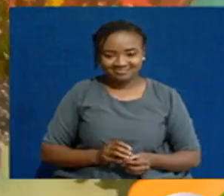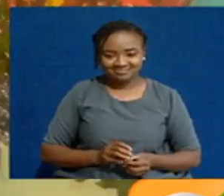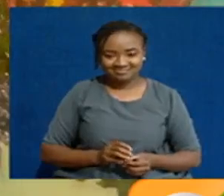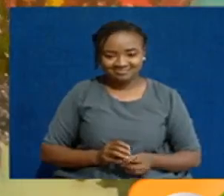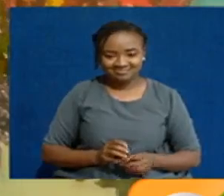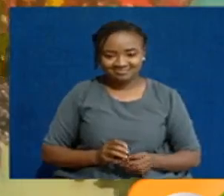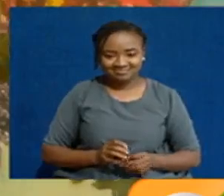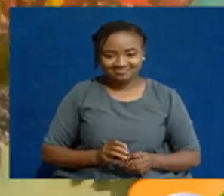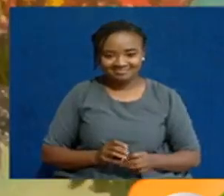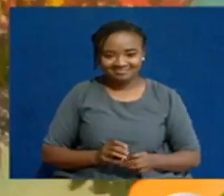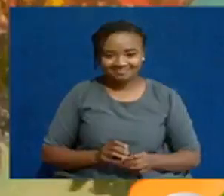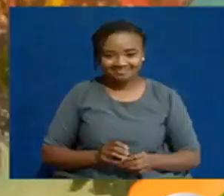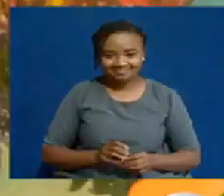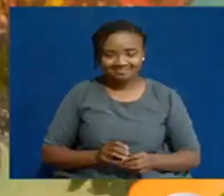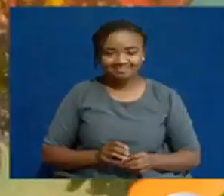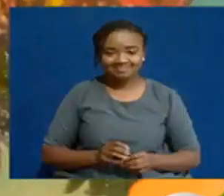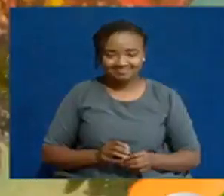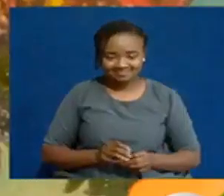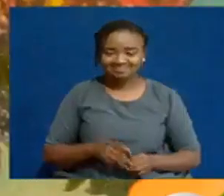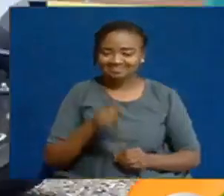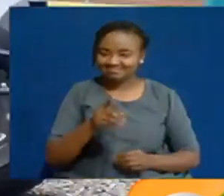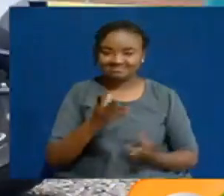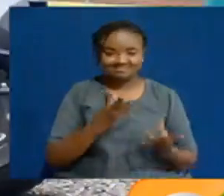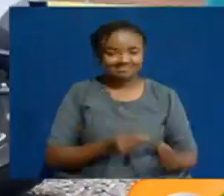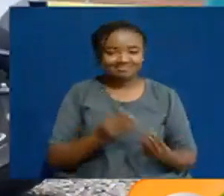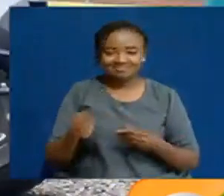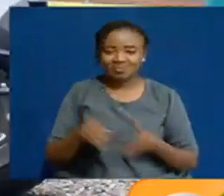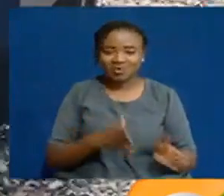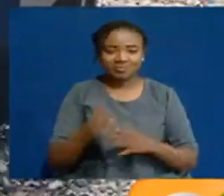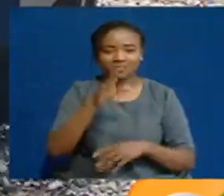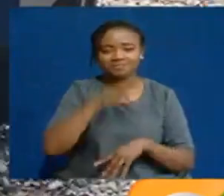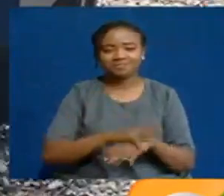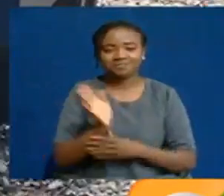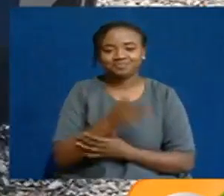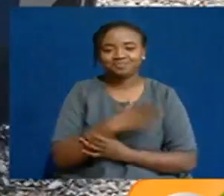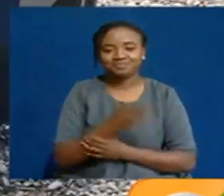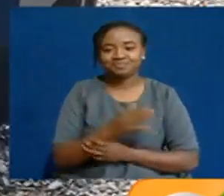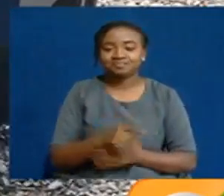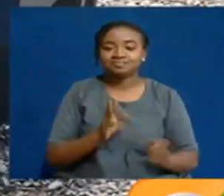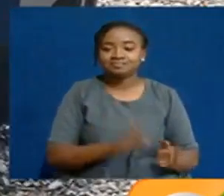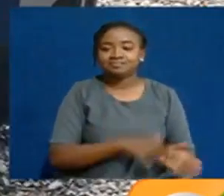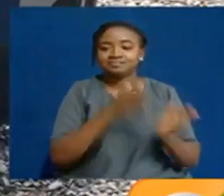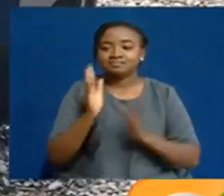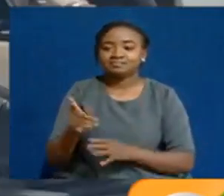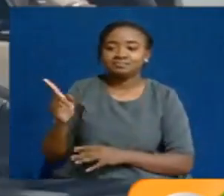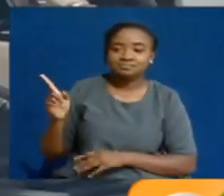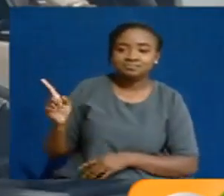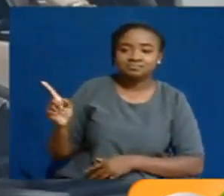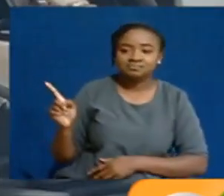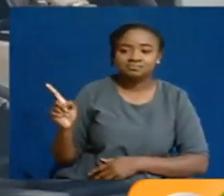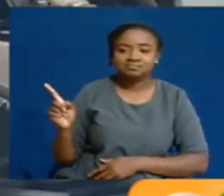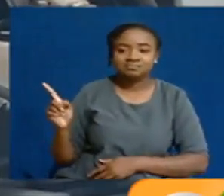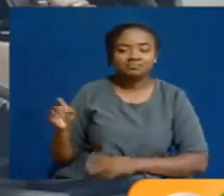mvuvi, utapata samaki kwa njia ya urahisi sana. Mita chache kutoka hapa, trekta hii maalum